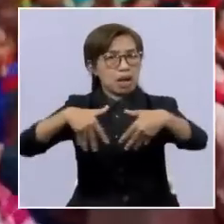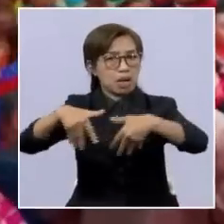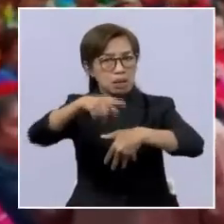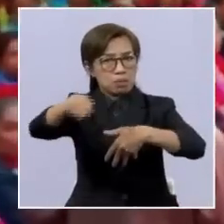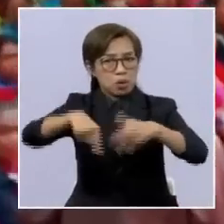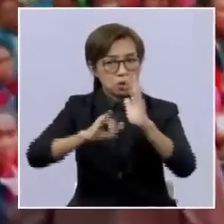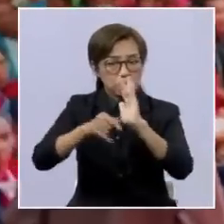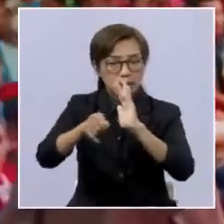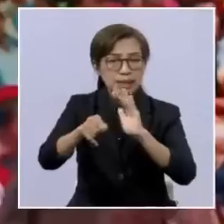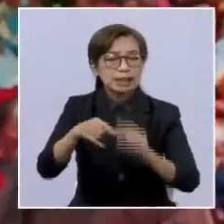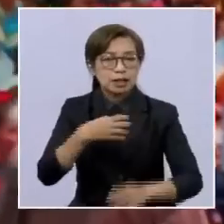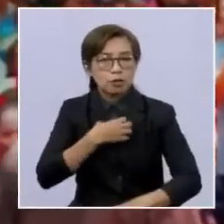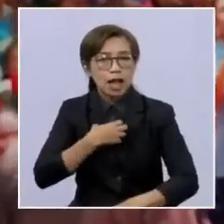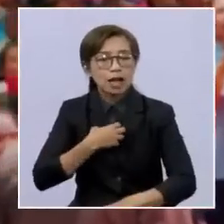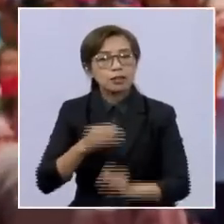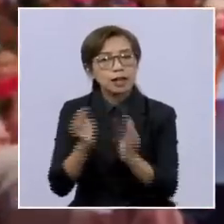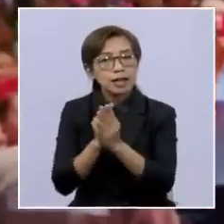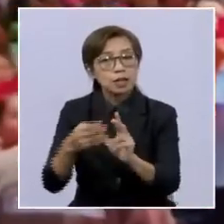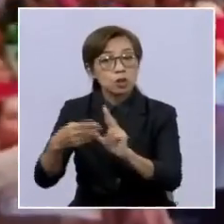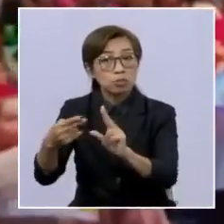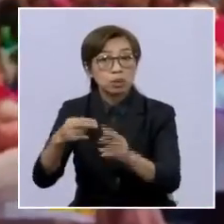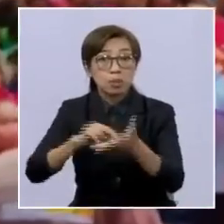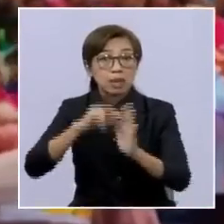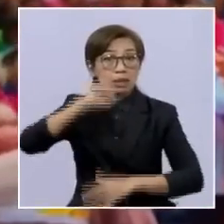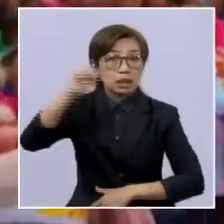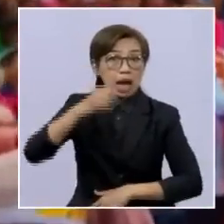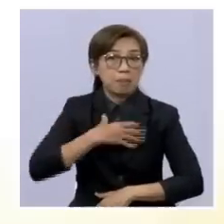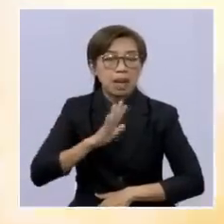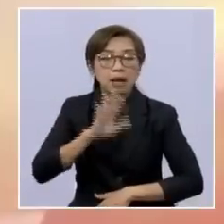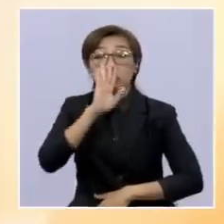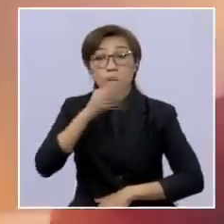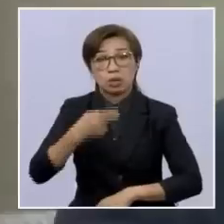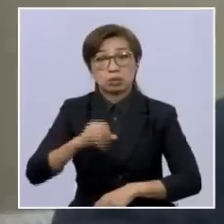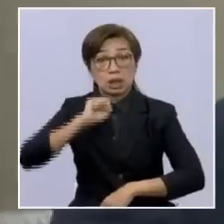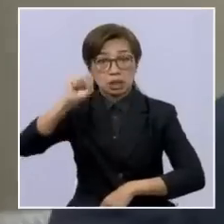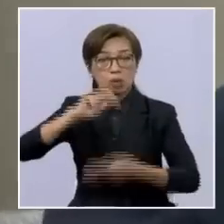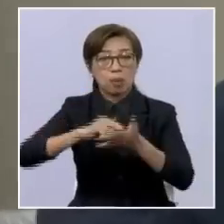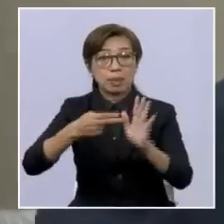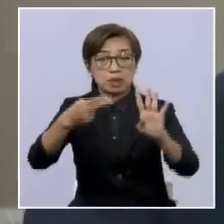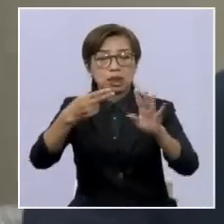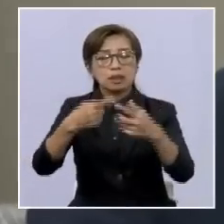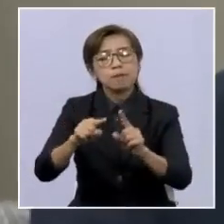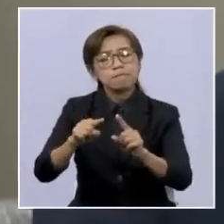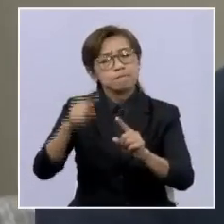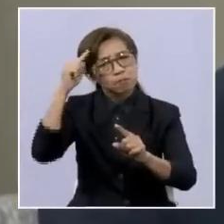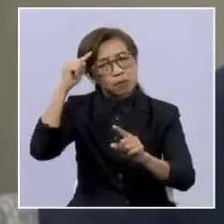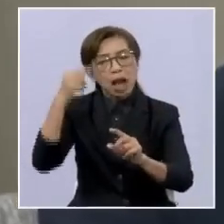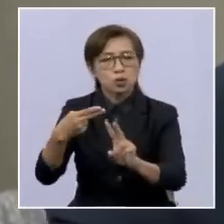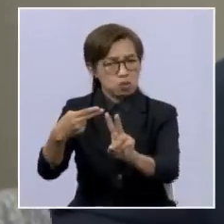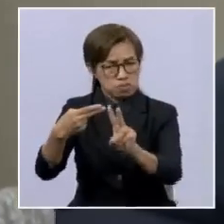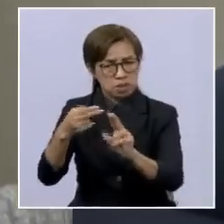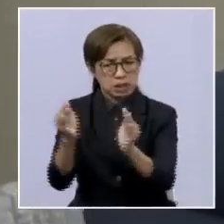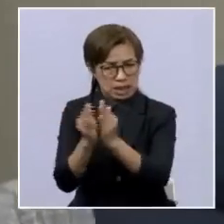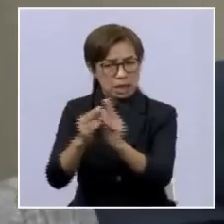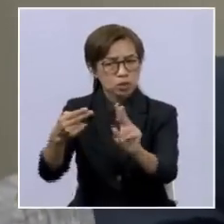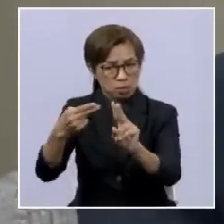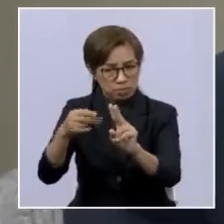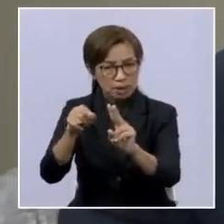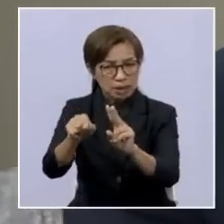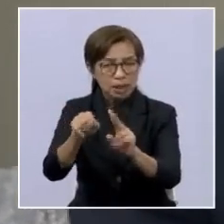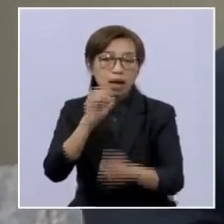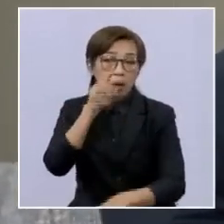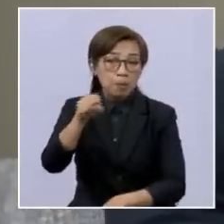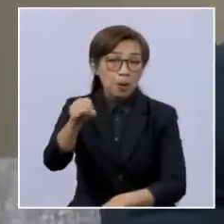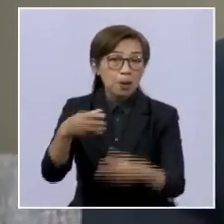งนี้ขอ 20,000 คะแนนไม่เรียกหวังชนะอาจจะต้อง 40,000 สมมตินะขออย่างน้อย 20,000แล้วเราผูกมิตรบ้าน